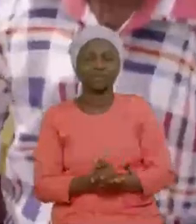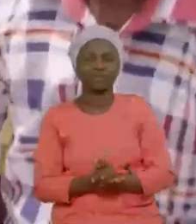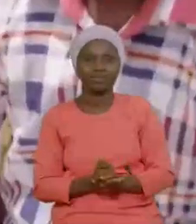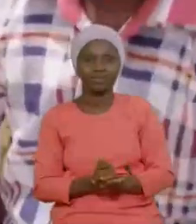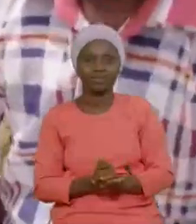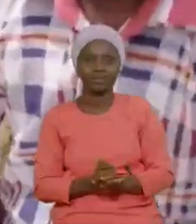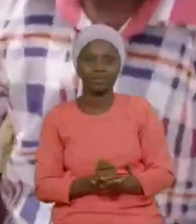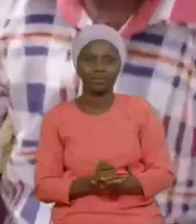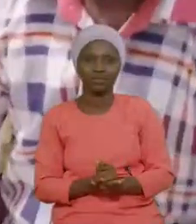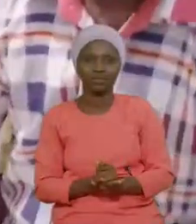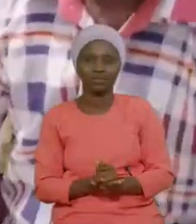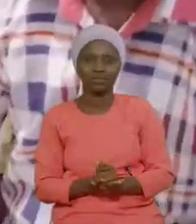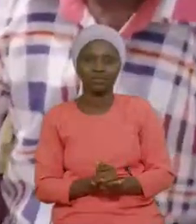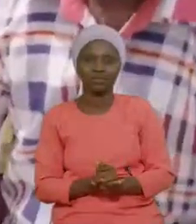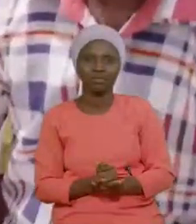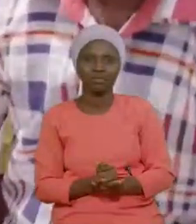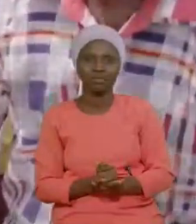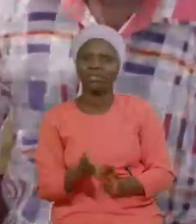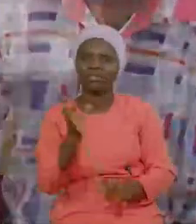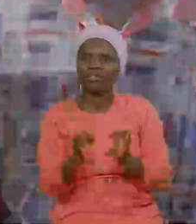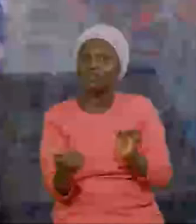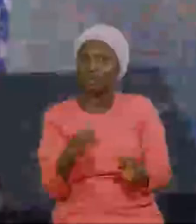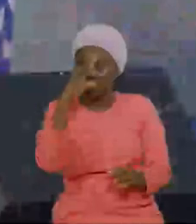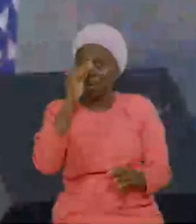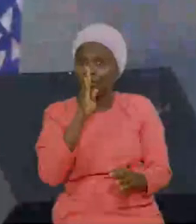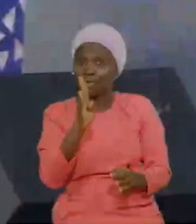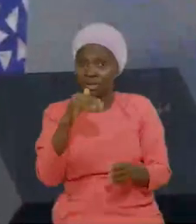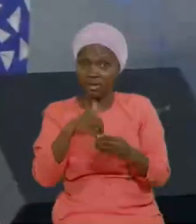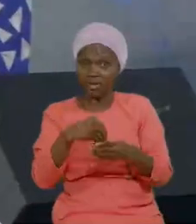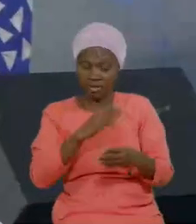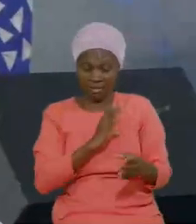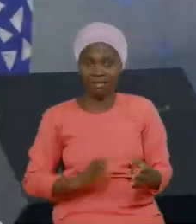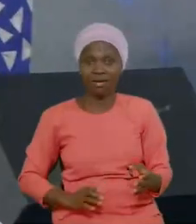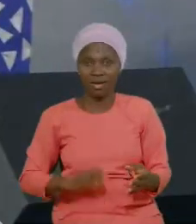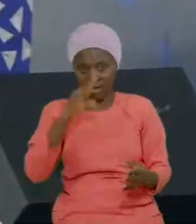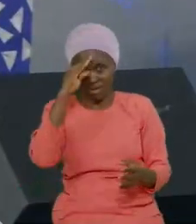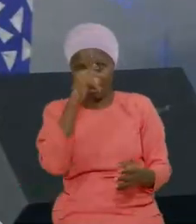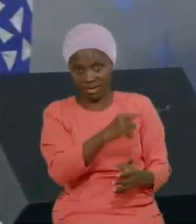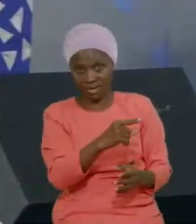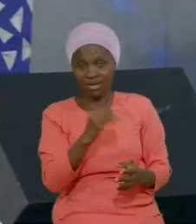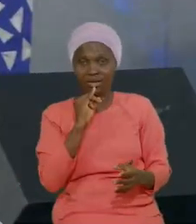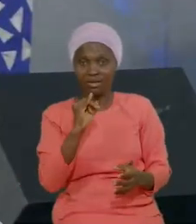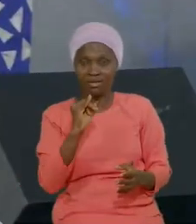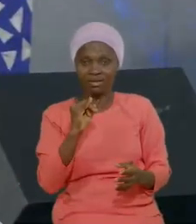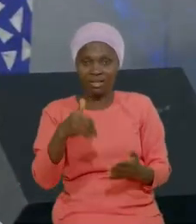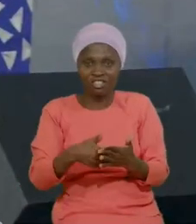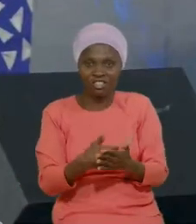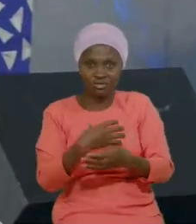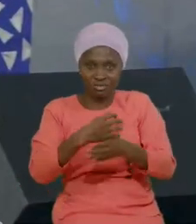Le Seigneur viendra dans ta vie et il va te changer au nom de Jésus. Si quelqu'un est en